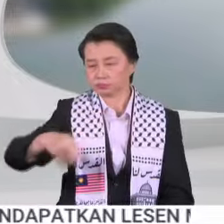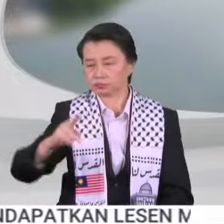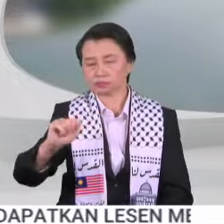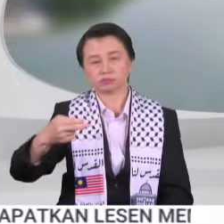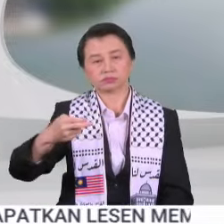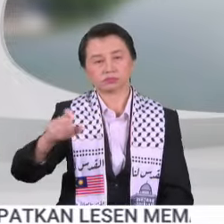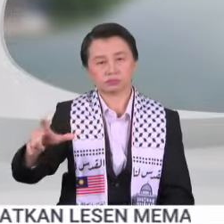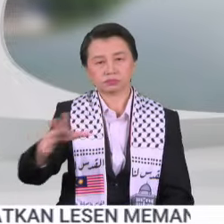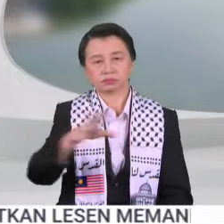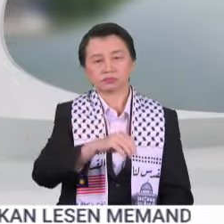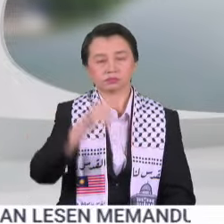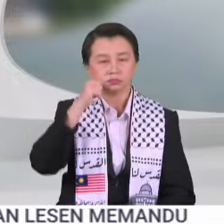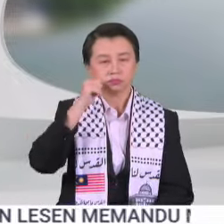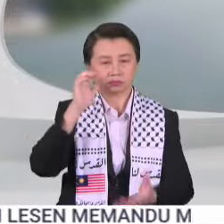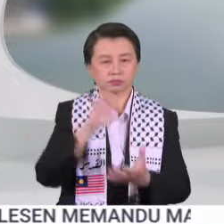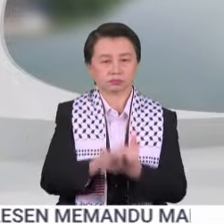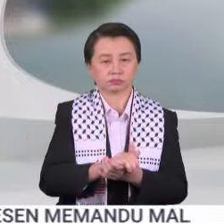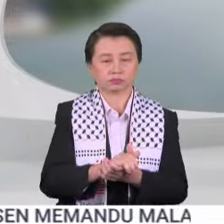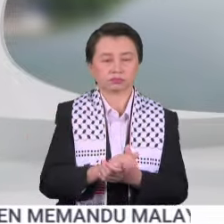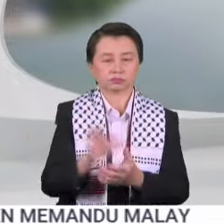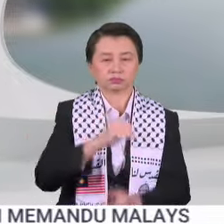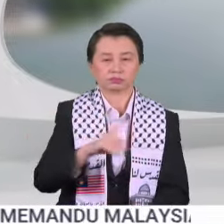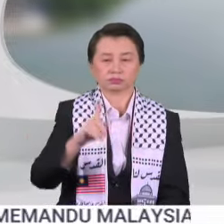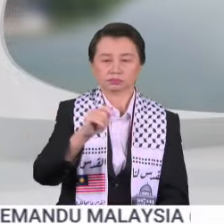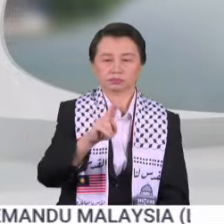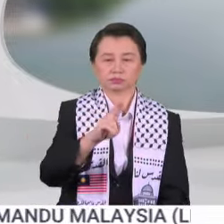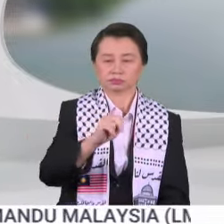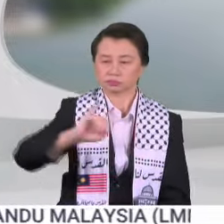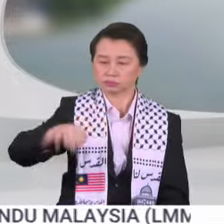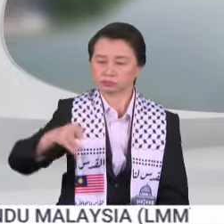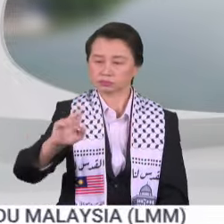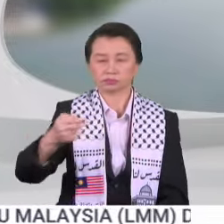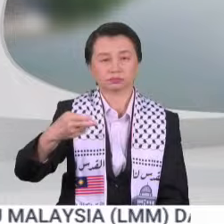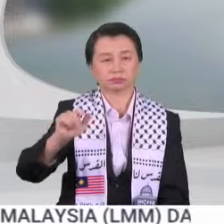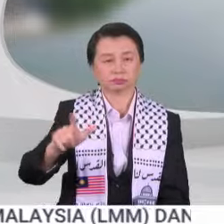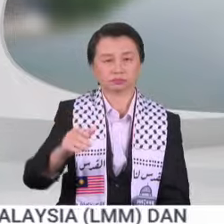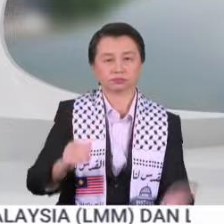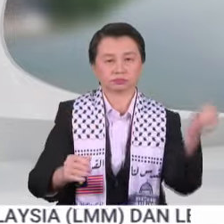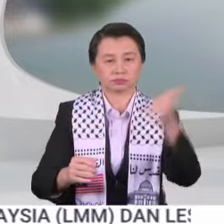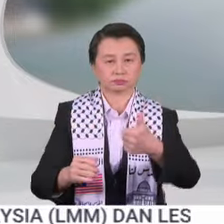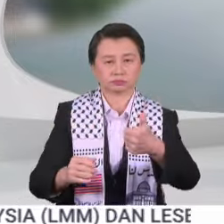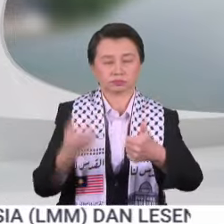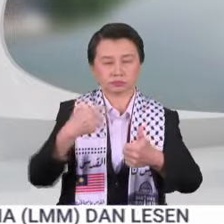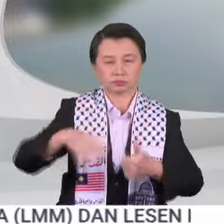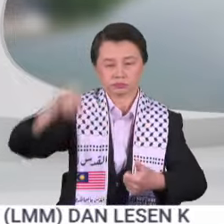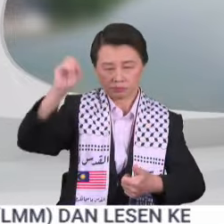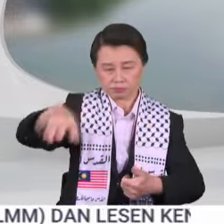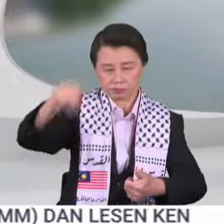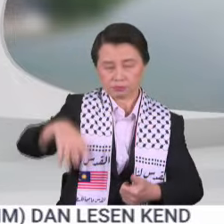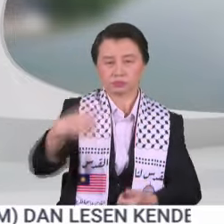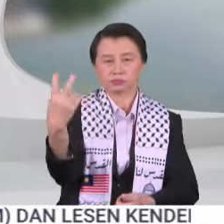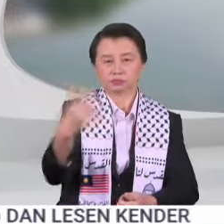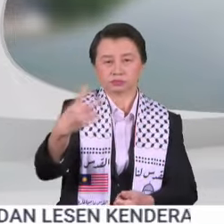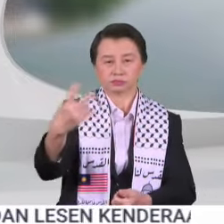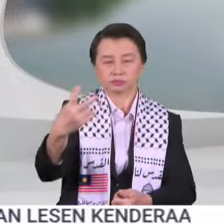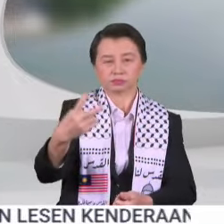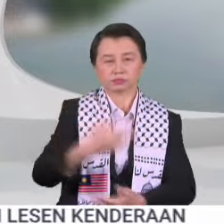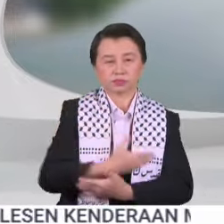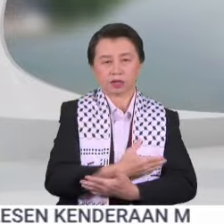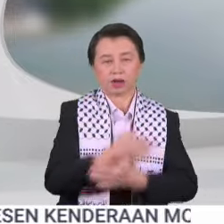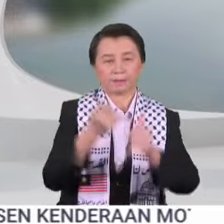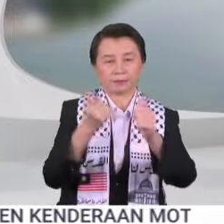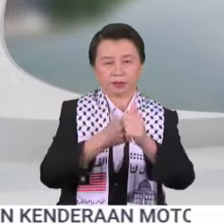Toh Puan Nurlida Tan Sri RM Jasni. Tun Johar dan Toh Puan mendahului majlis merenjis kedua-dua mempelai anak